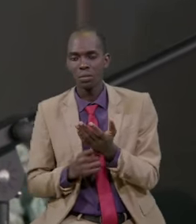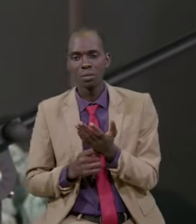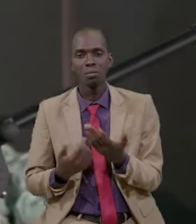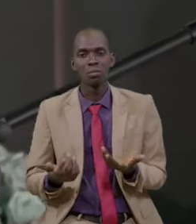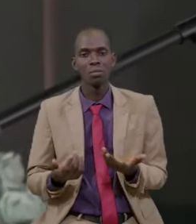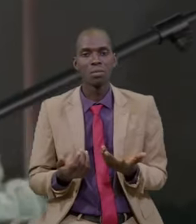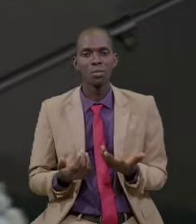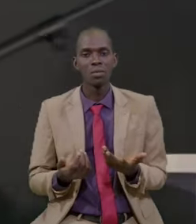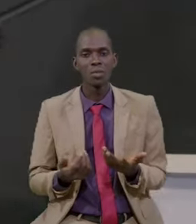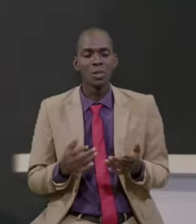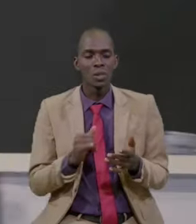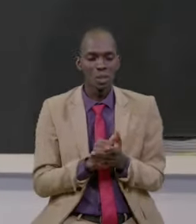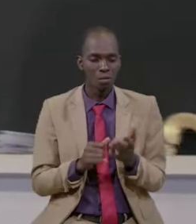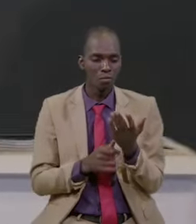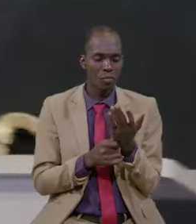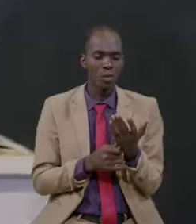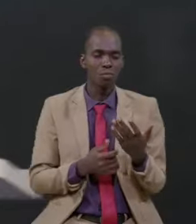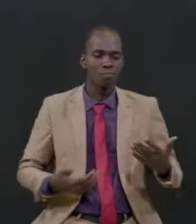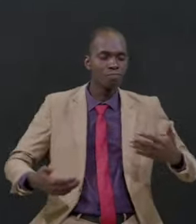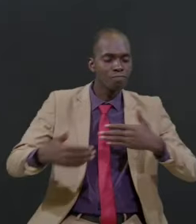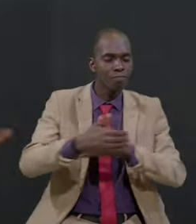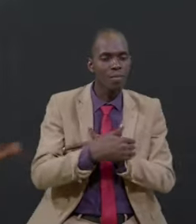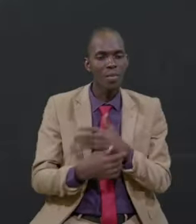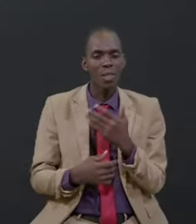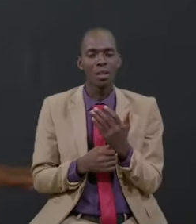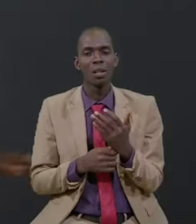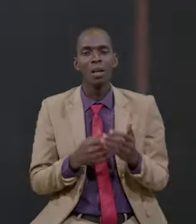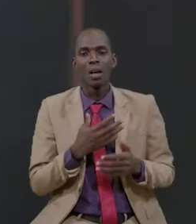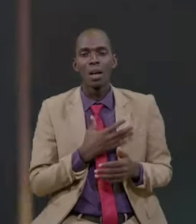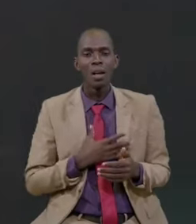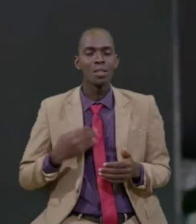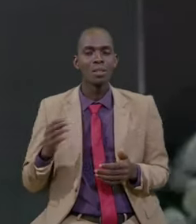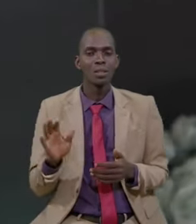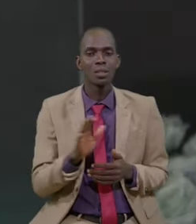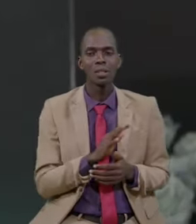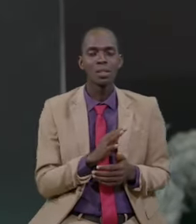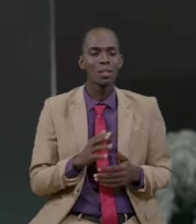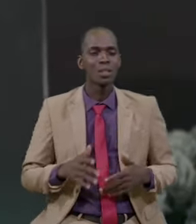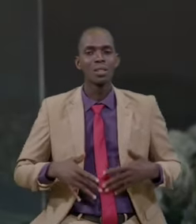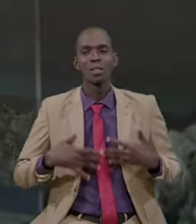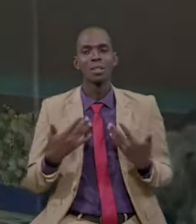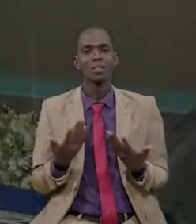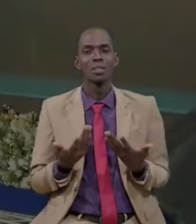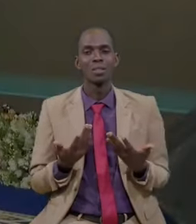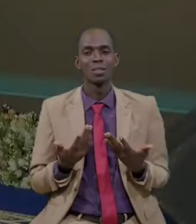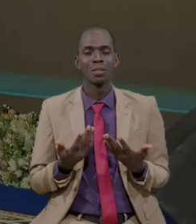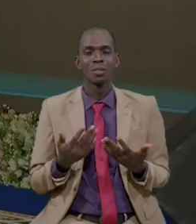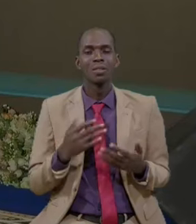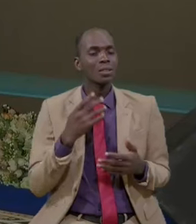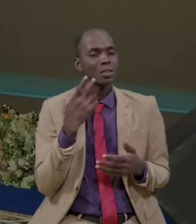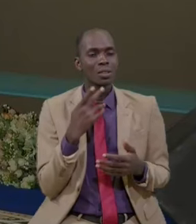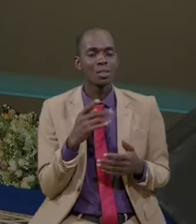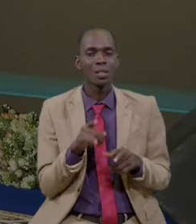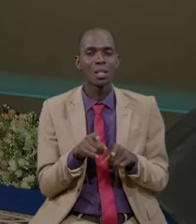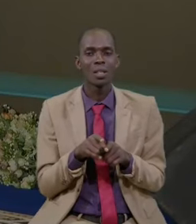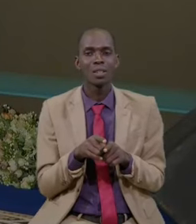chair, pas la communion, vous savez, la chair qui touche la chair qui